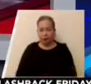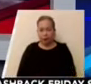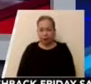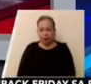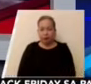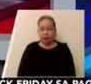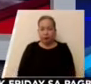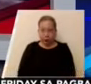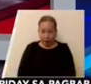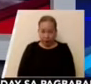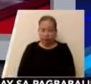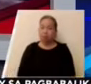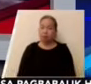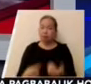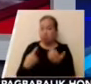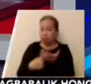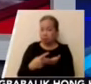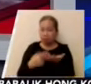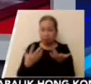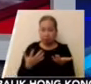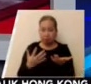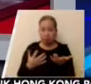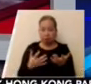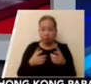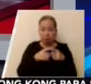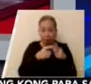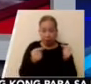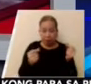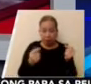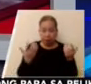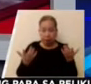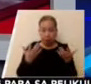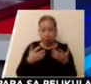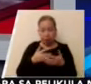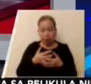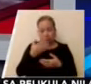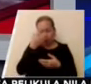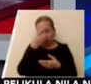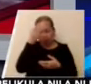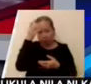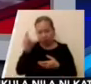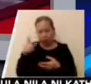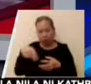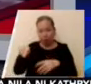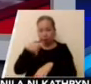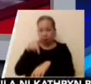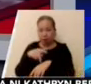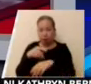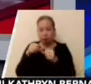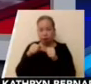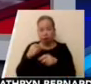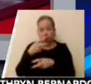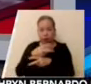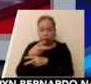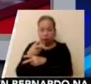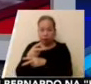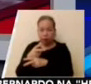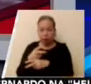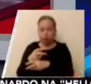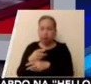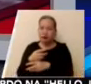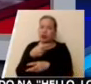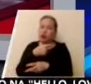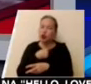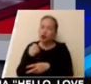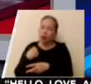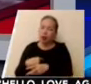Pag-usapan ang posibleng pag-turnover ng Japan ng ilang gamit tulad ng radar sa Pilipinas para ma-monitor pa ang galaw ng China Coast Guard sa bansa. Nabanggit po yan